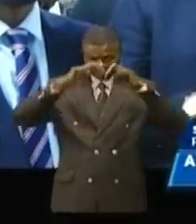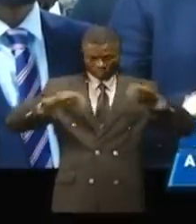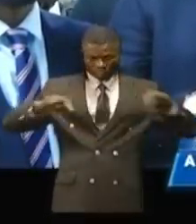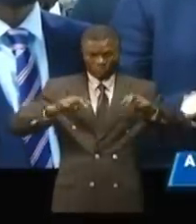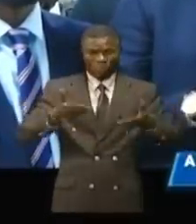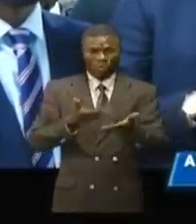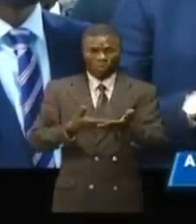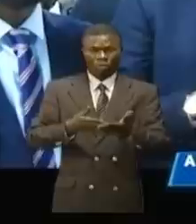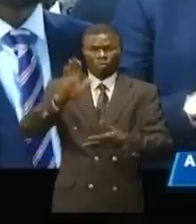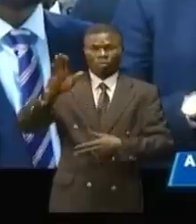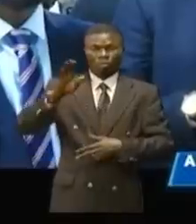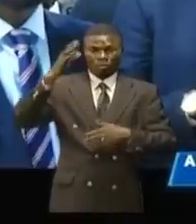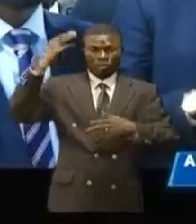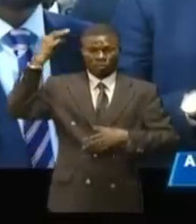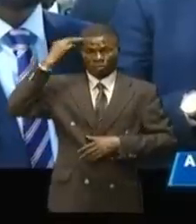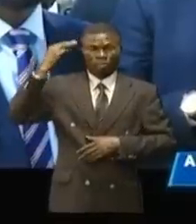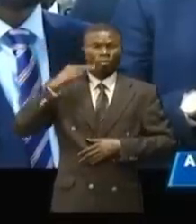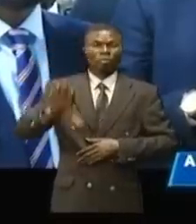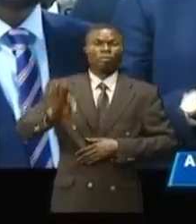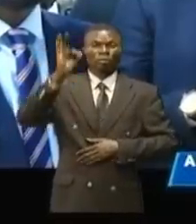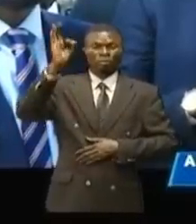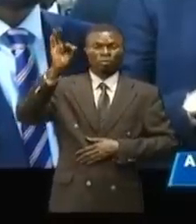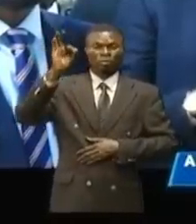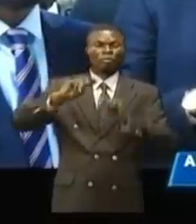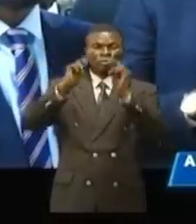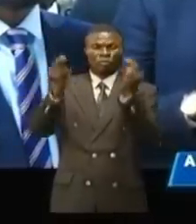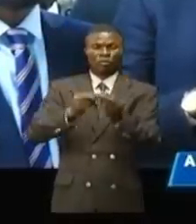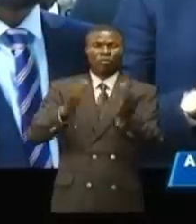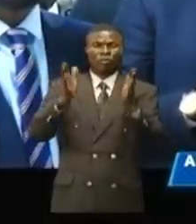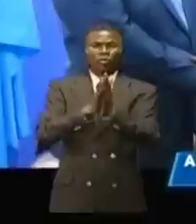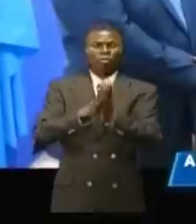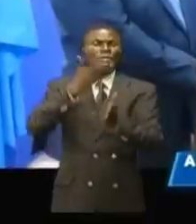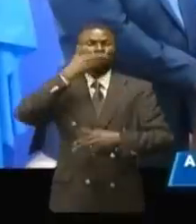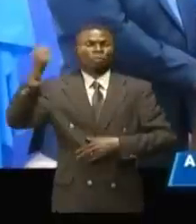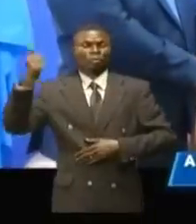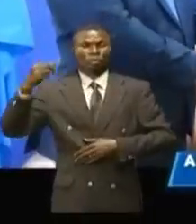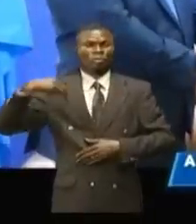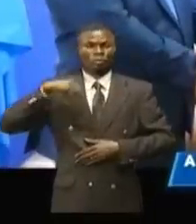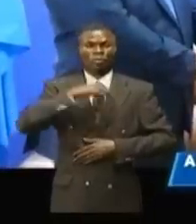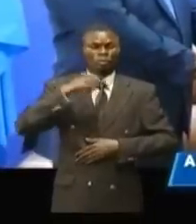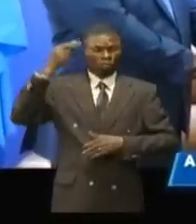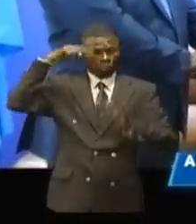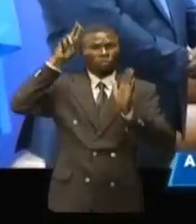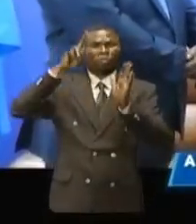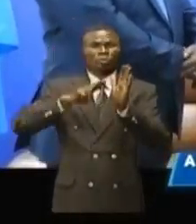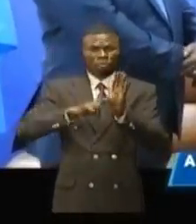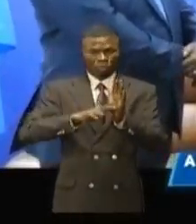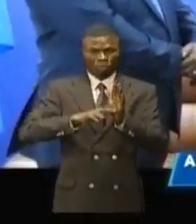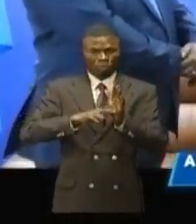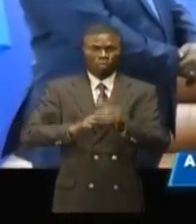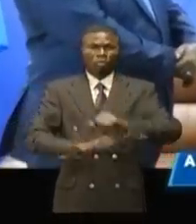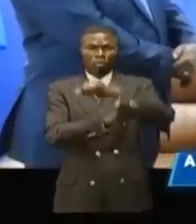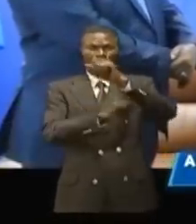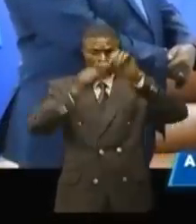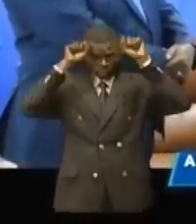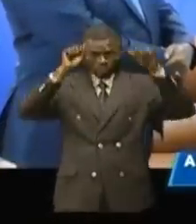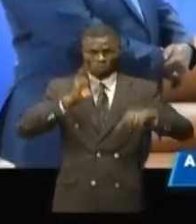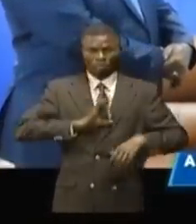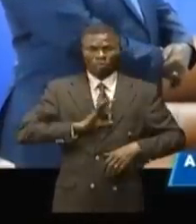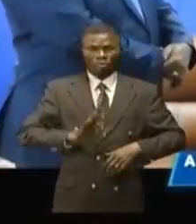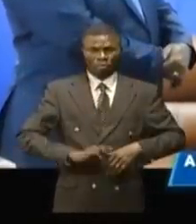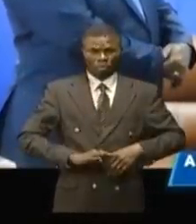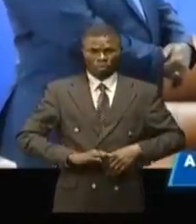son excellence a été sélectionnée parmi les 10 meilleurs membres du gouvernement qui accompagne le chef de l'État dans